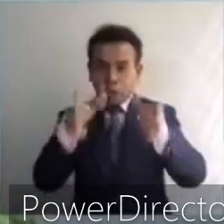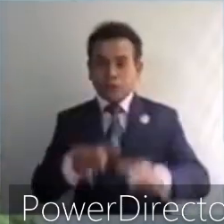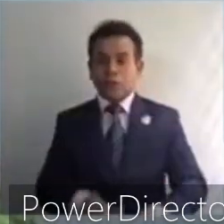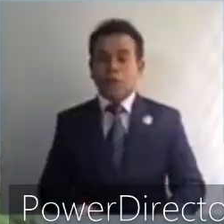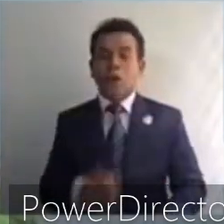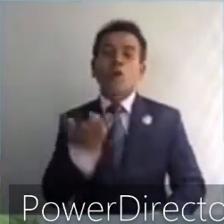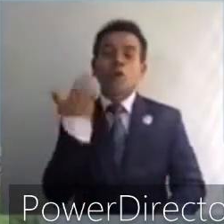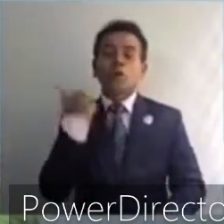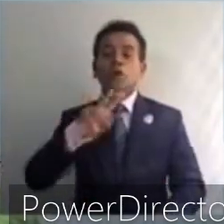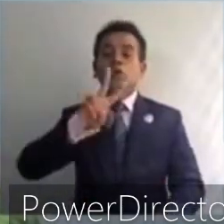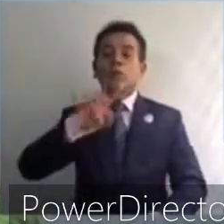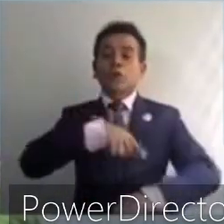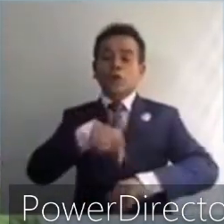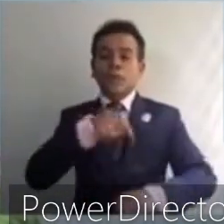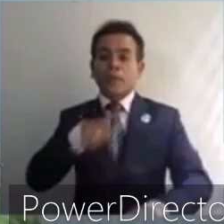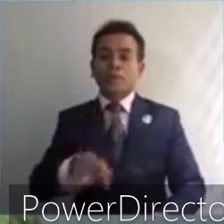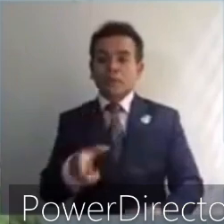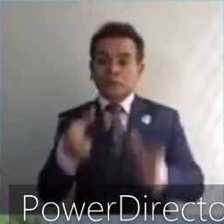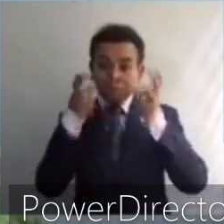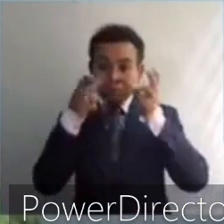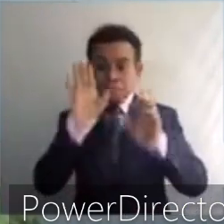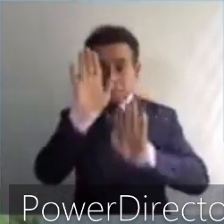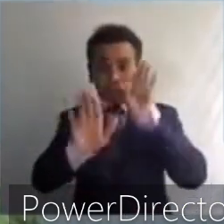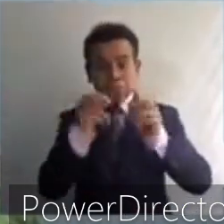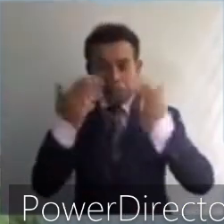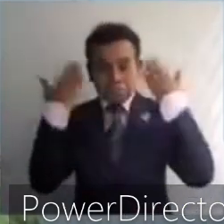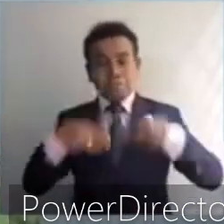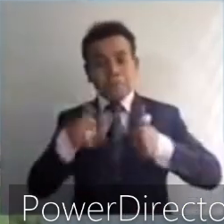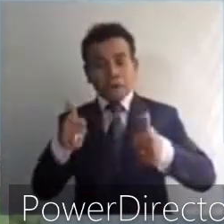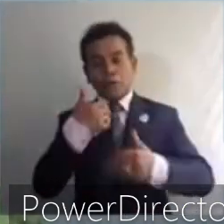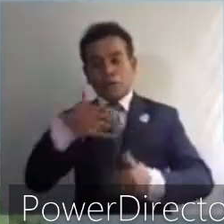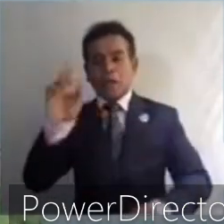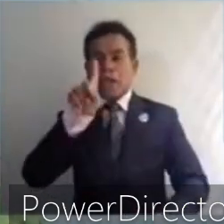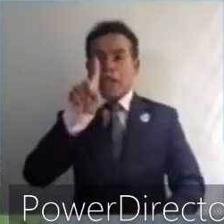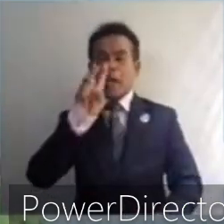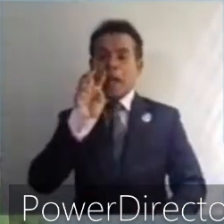1,039 জন এবং অদ্যাবধি কোয়ারেন্টাইন মুক্ত হয়েছে